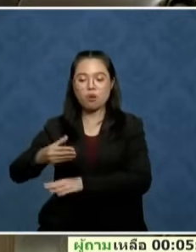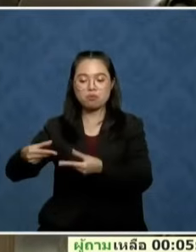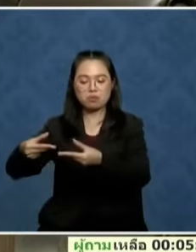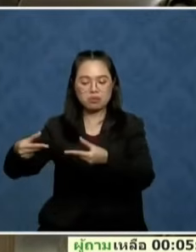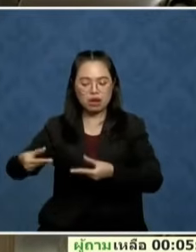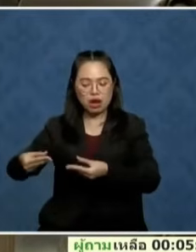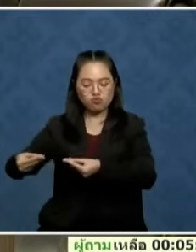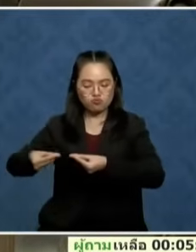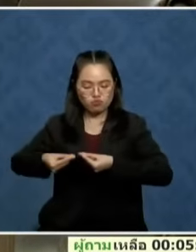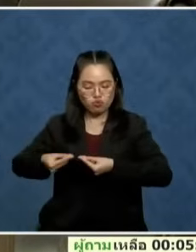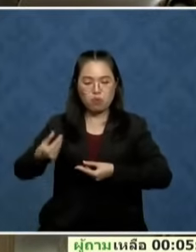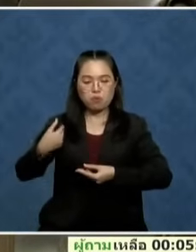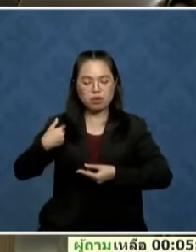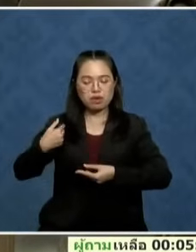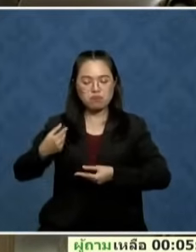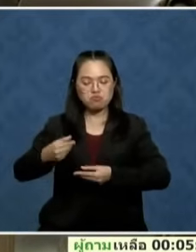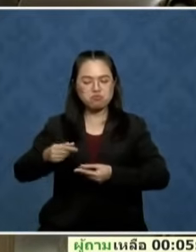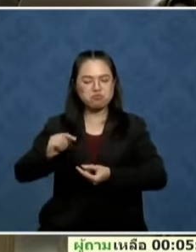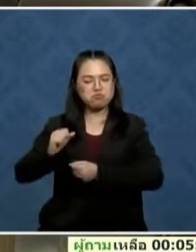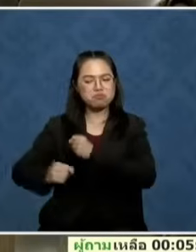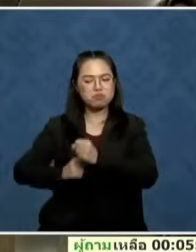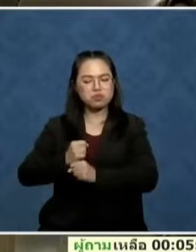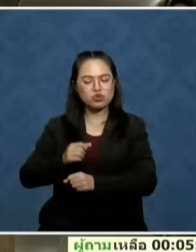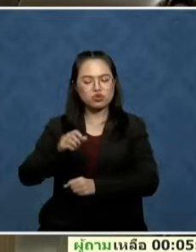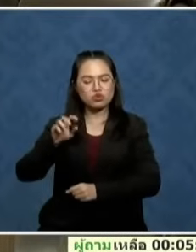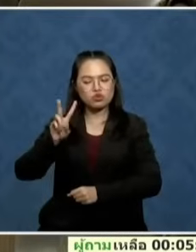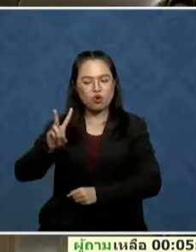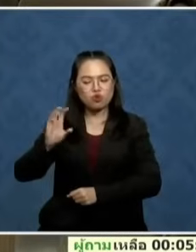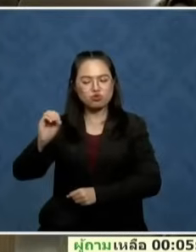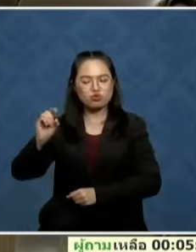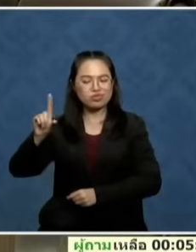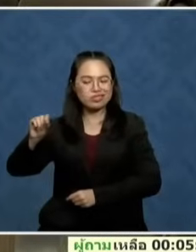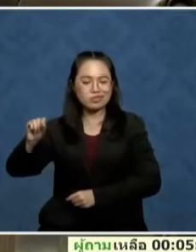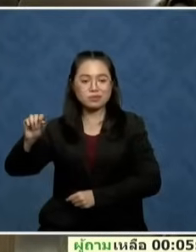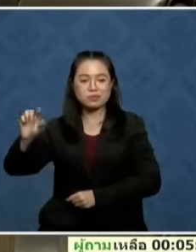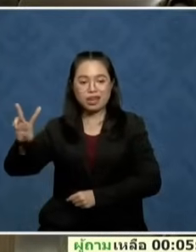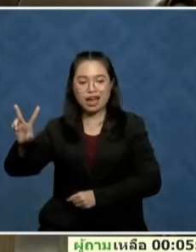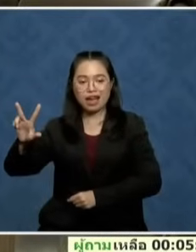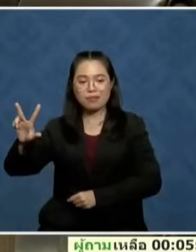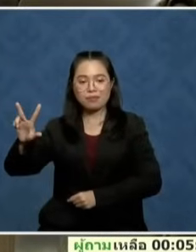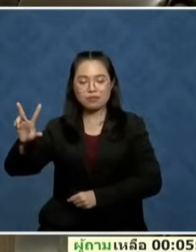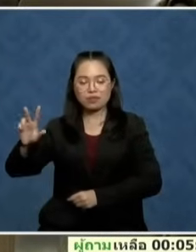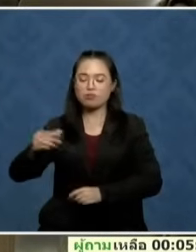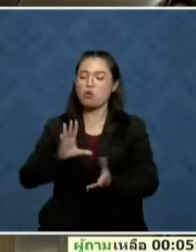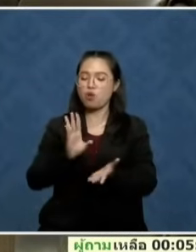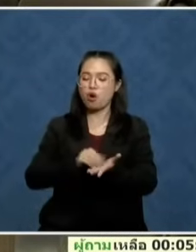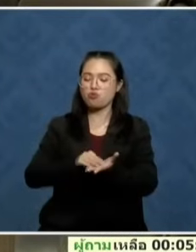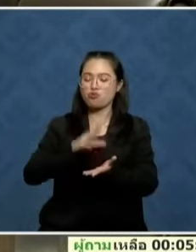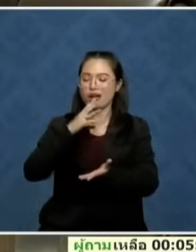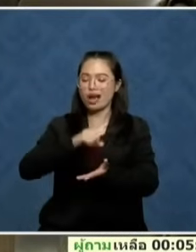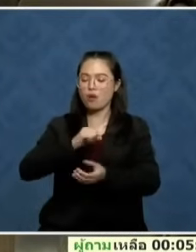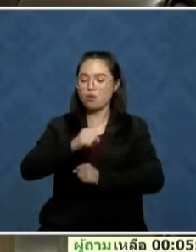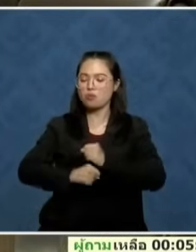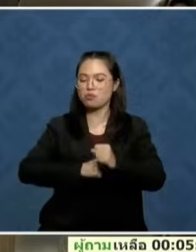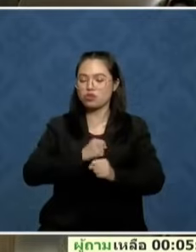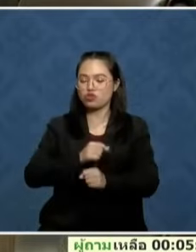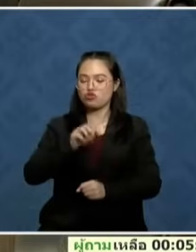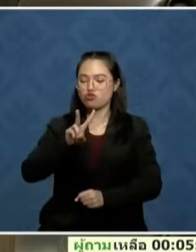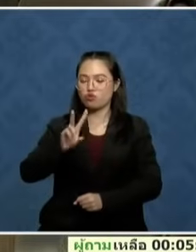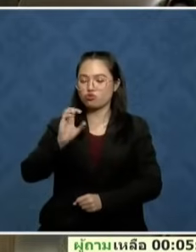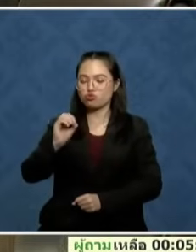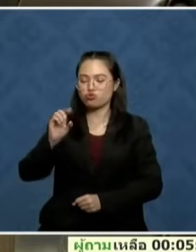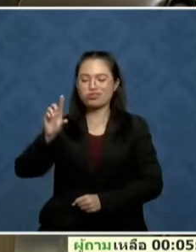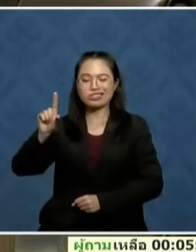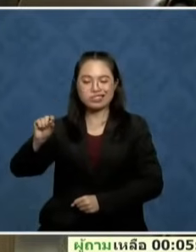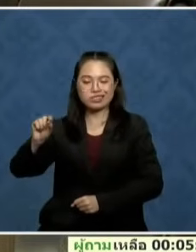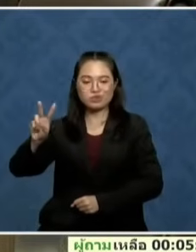ซึ่งเป็นรายงานของปี2023แต่เป็นข้อมูลของ2022ซึ่งในขณะนั้นนะครับสิงคโปร์เนี่ยนะครับเ